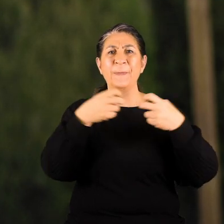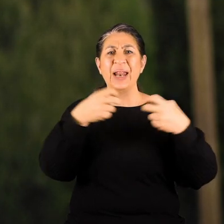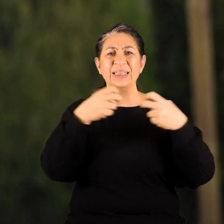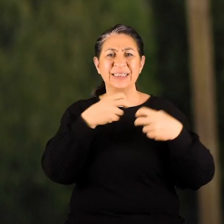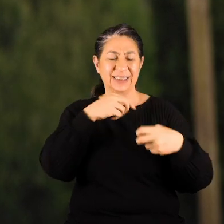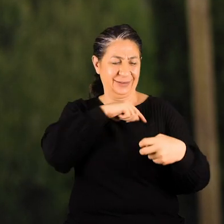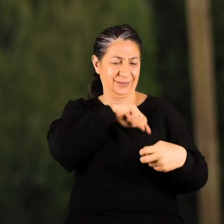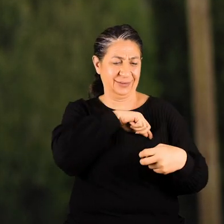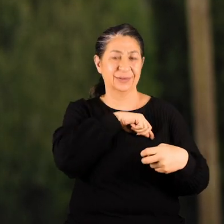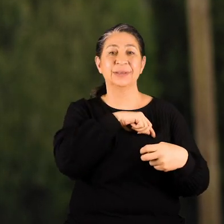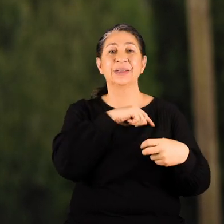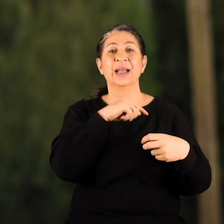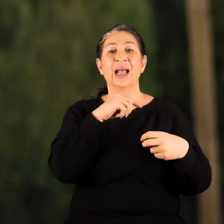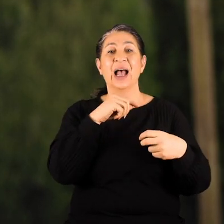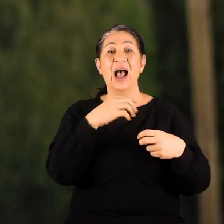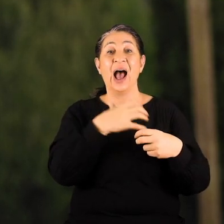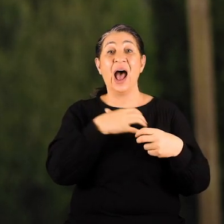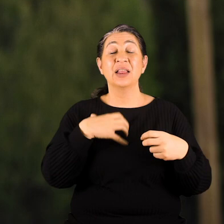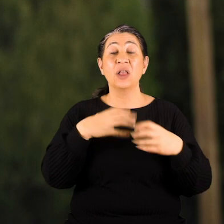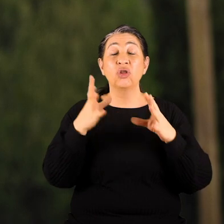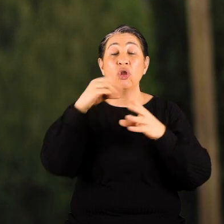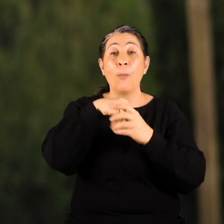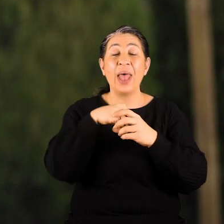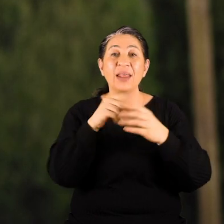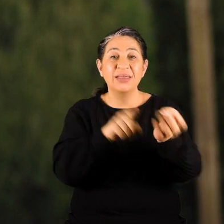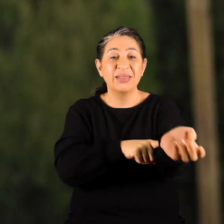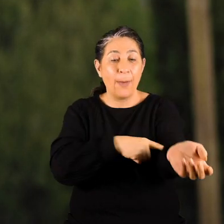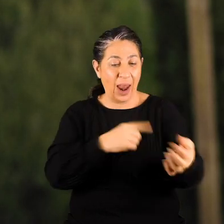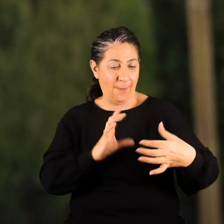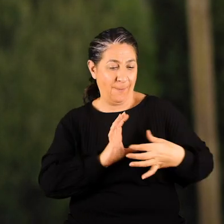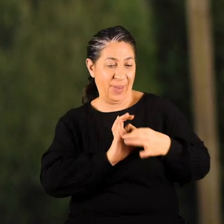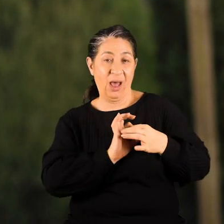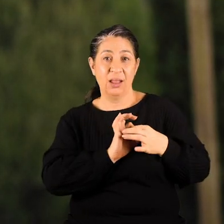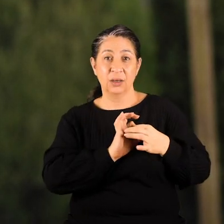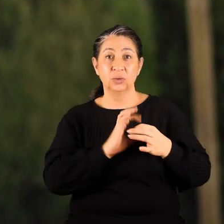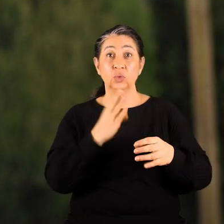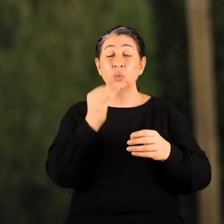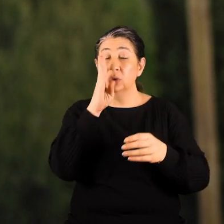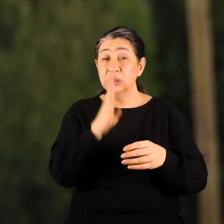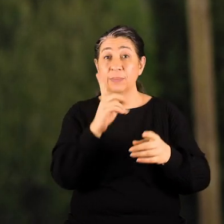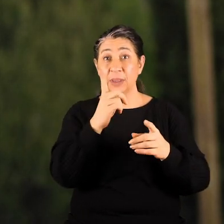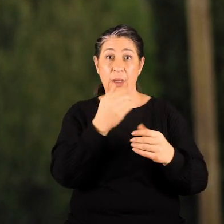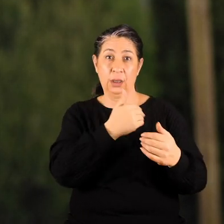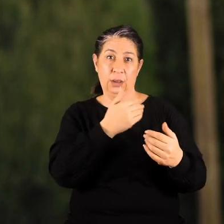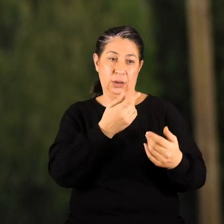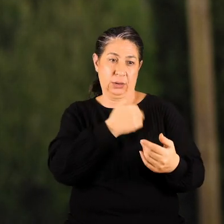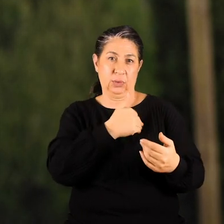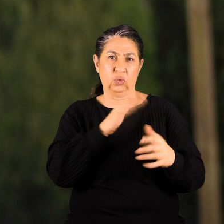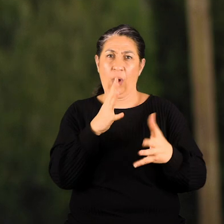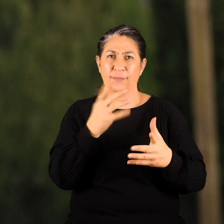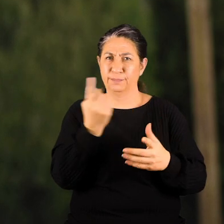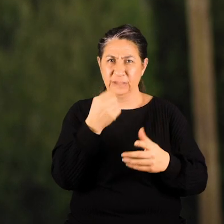giriş yapıyorlar. Direkt senin ana toplar damarına bağlı kalbinin. Ciddi bir operasyon o da. Tuhaf